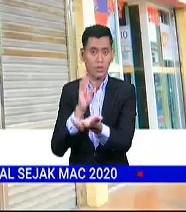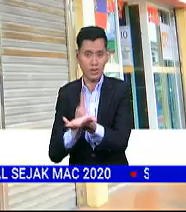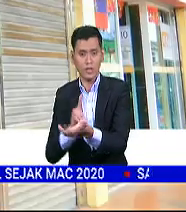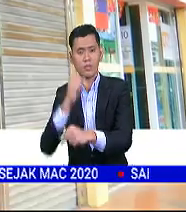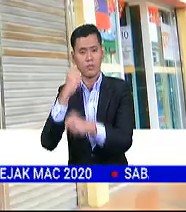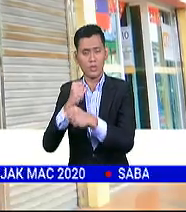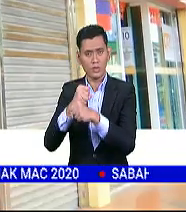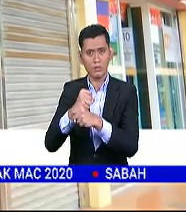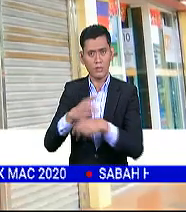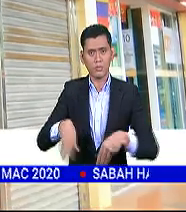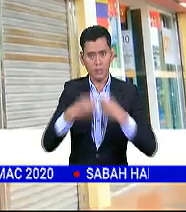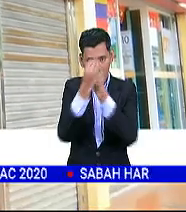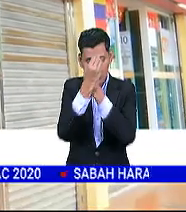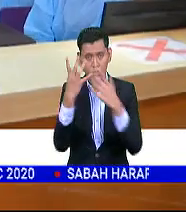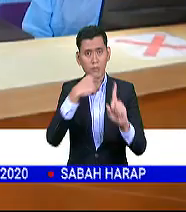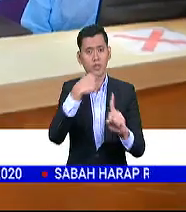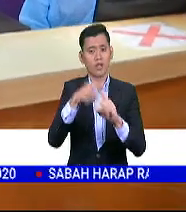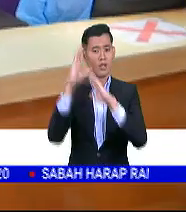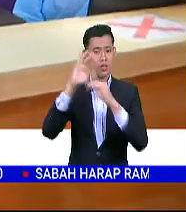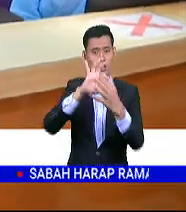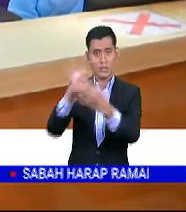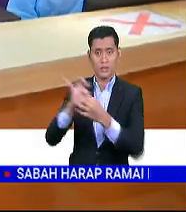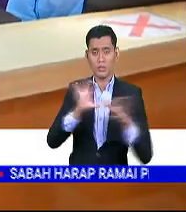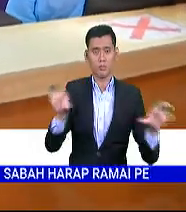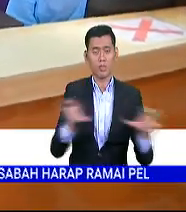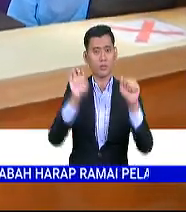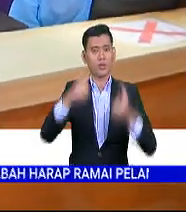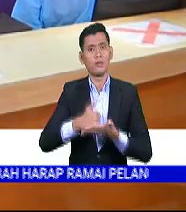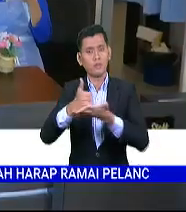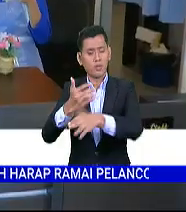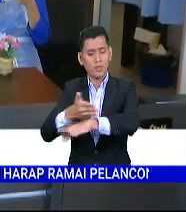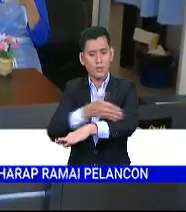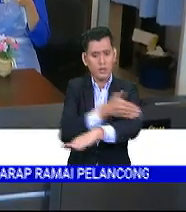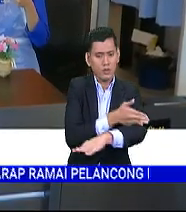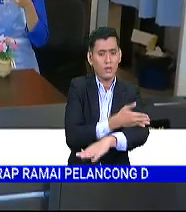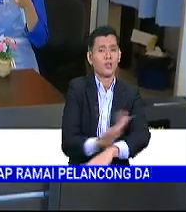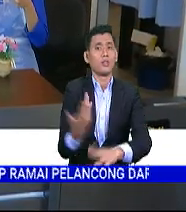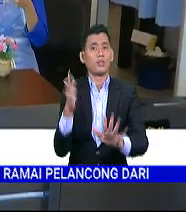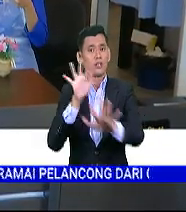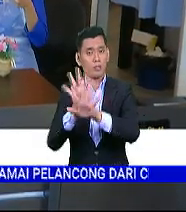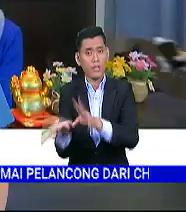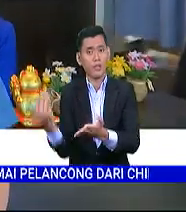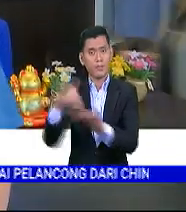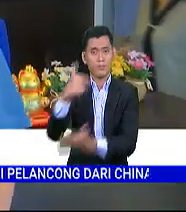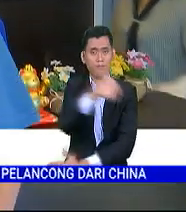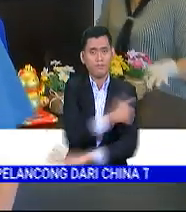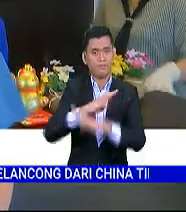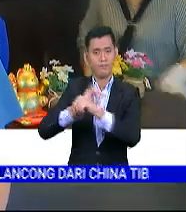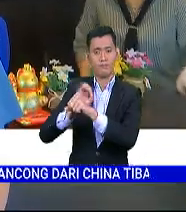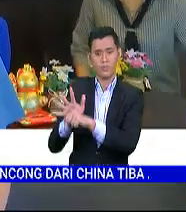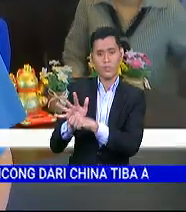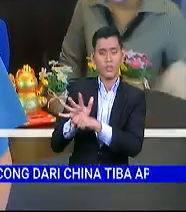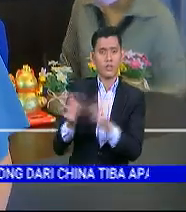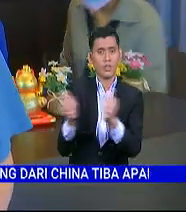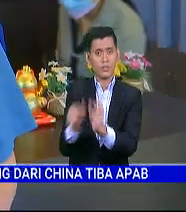reaksi positif. Mereka berharap kerjasama yang dijalin dapat membantu meningkatkan kadar vaksinasi Labuan dengan segera. I